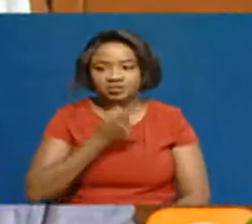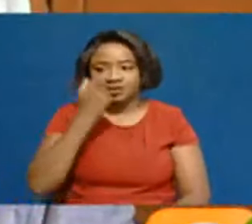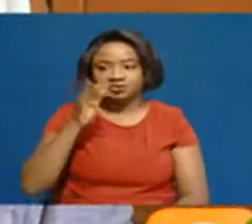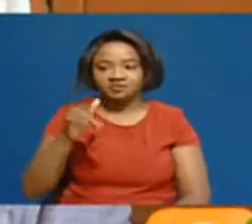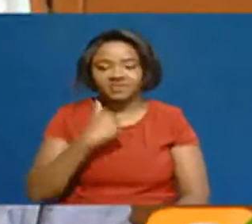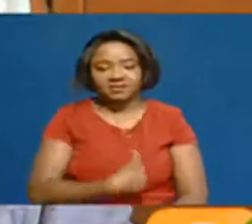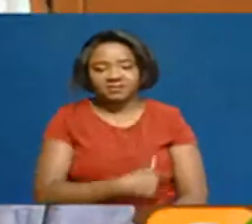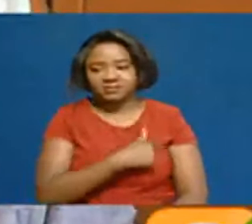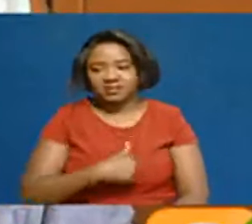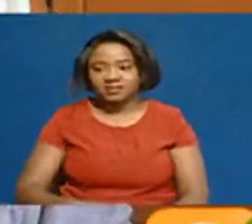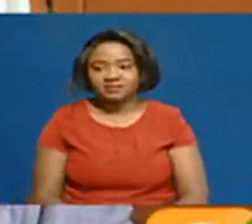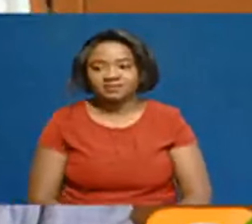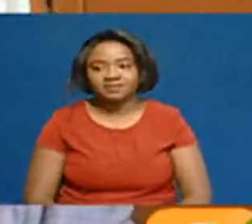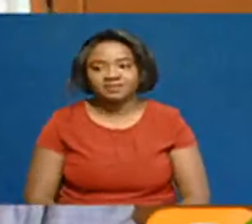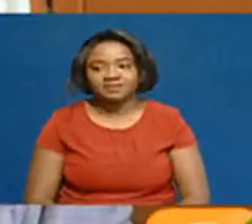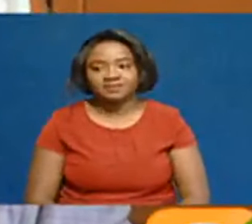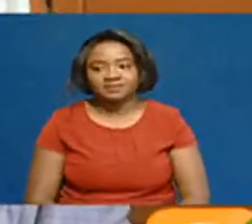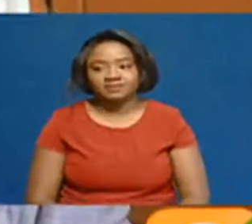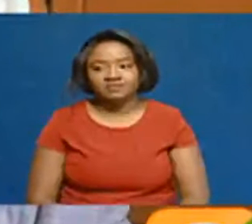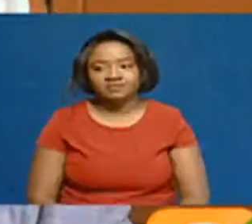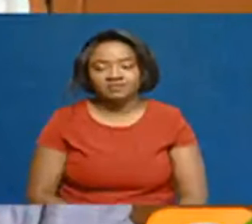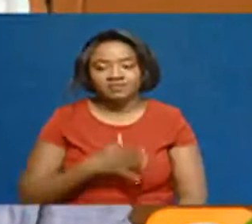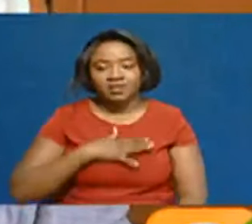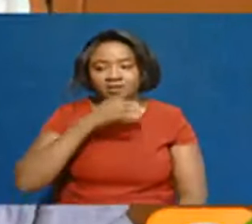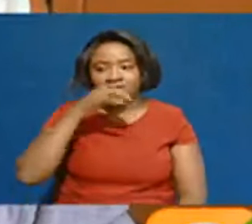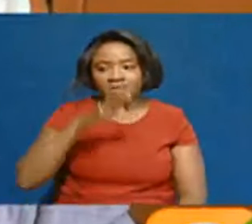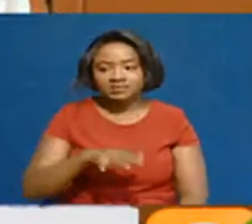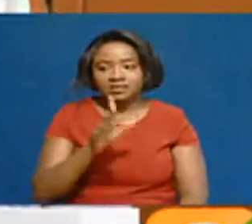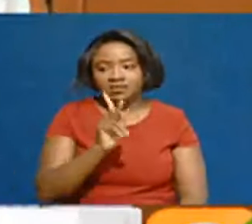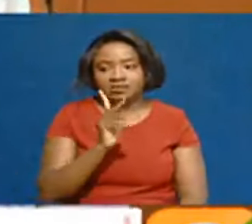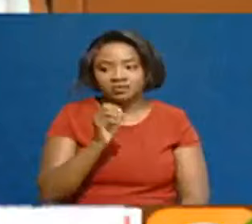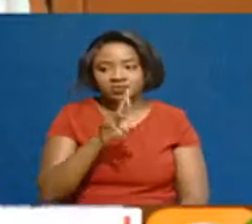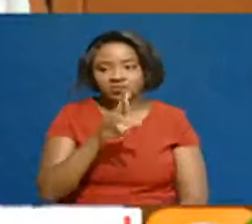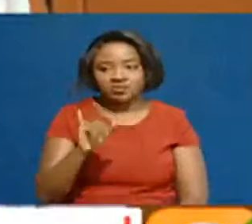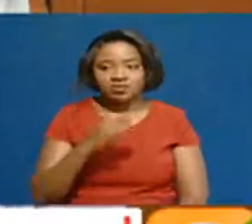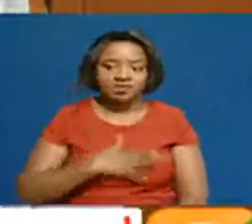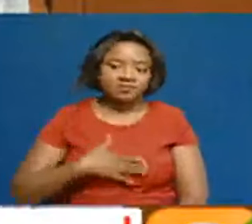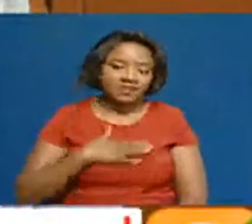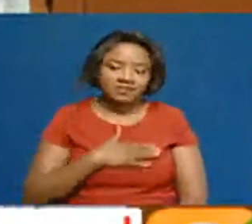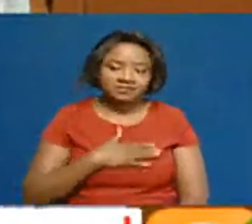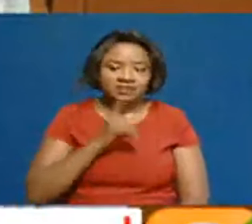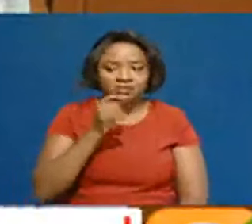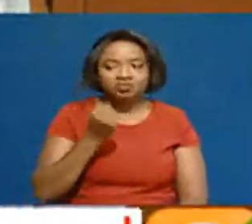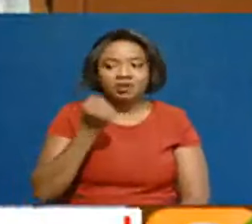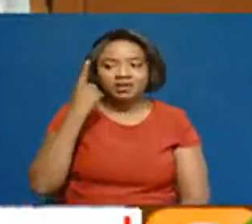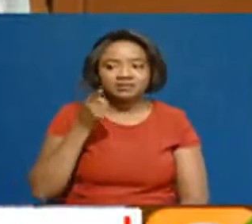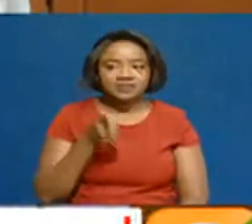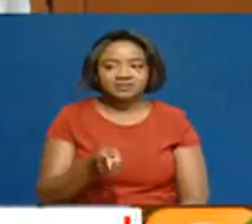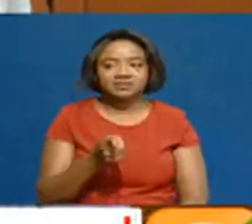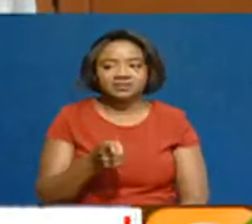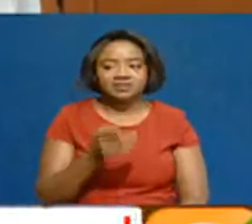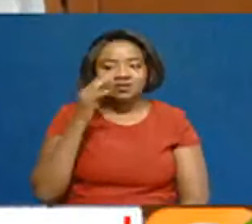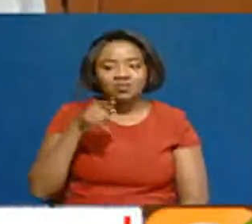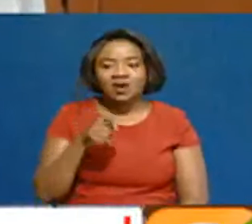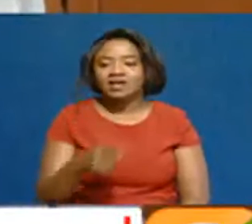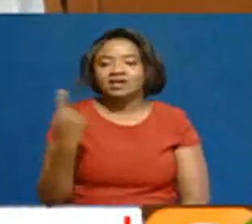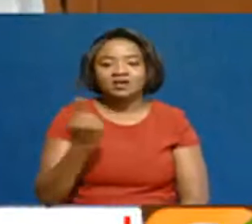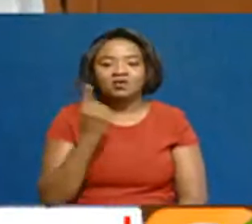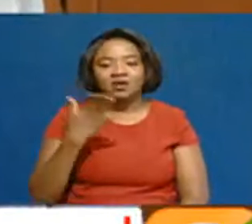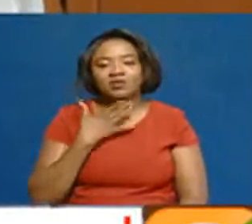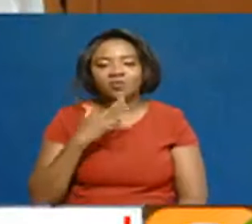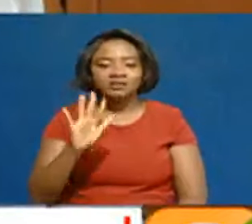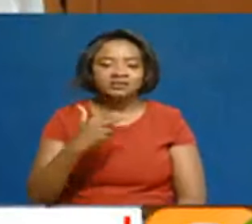son Cory, kindly, wamu understand tu. Elikuwa tu anataka tu